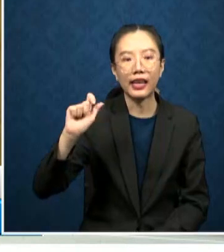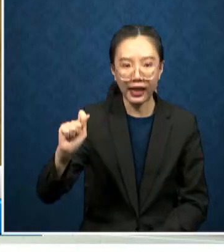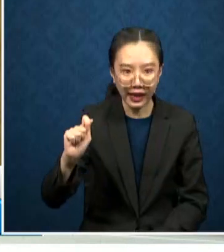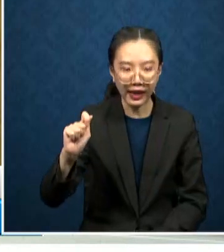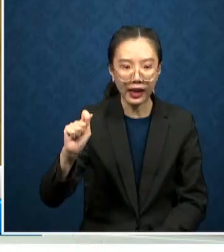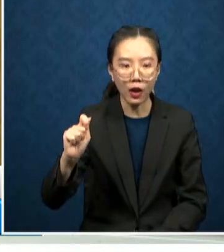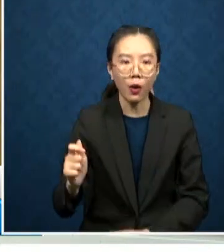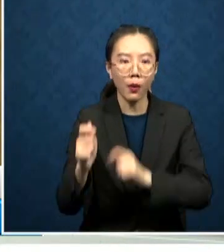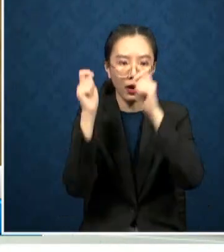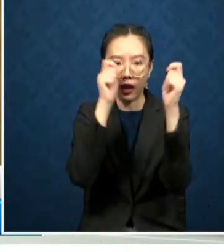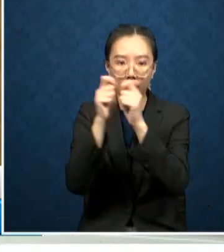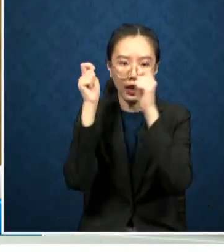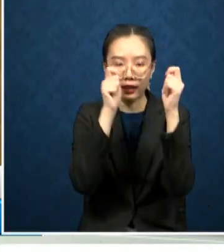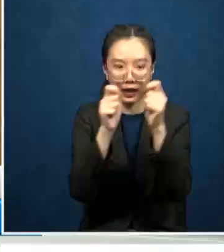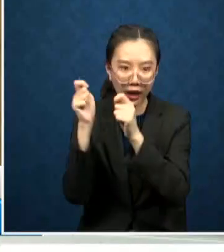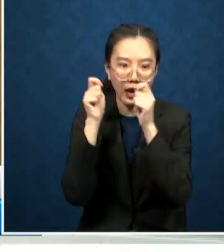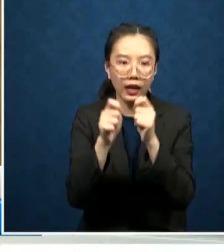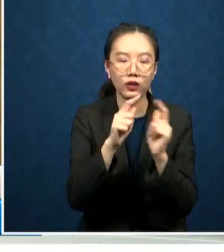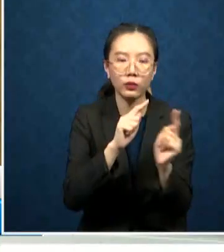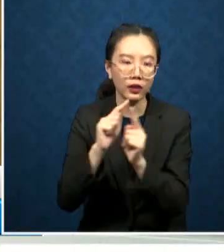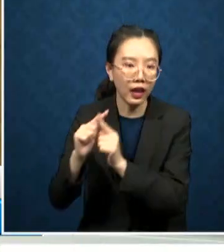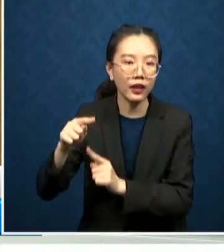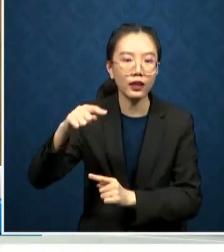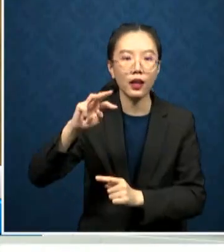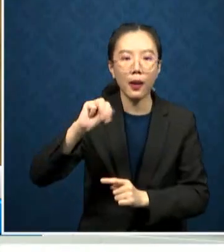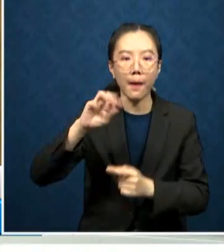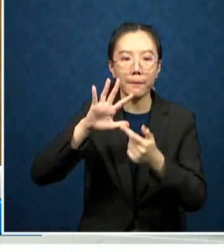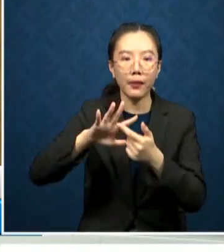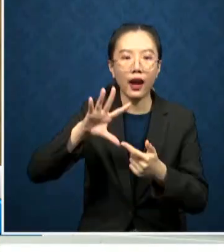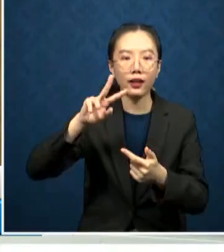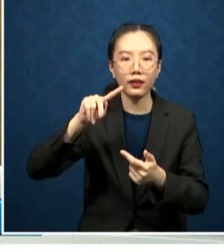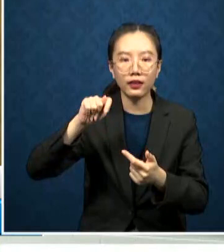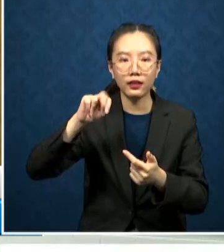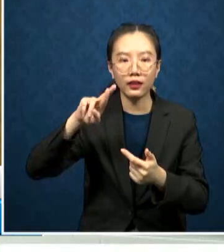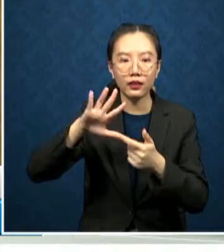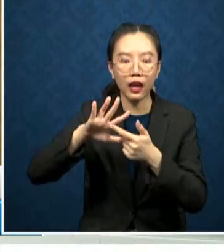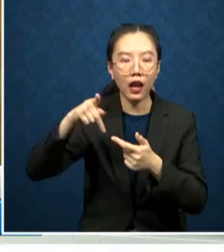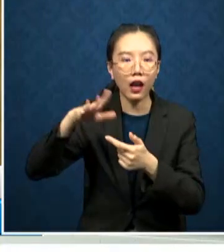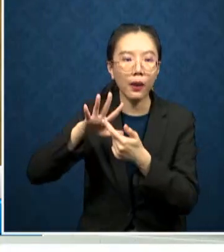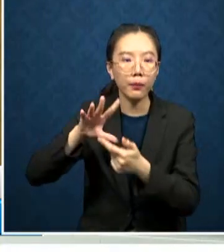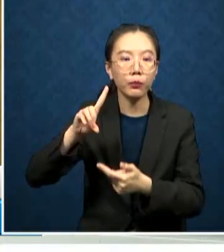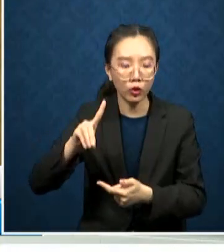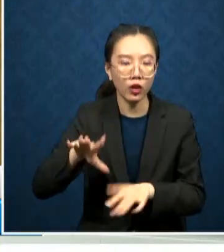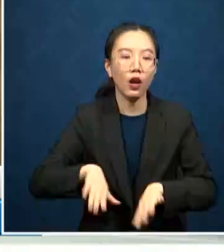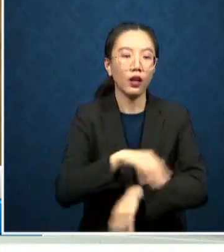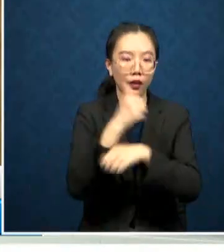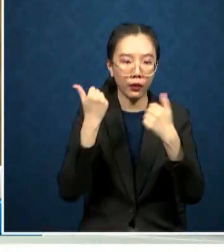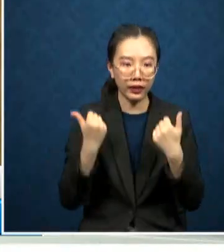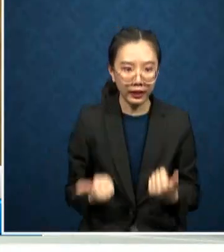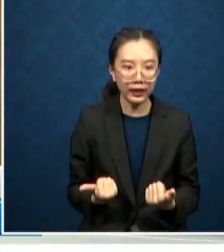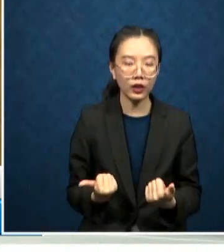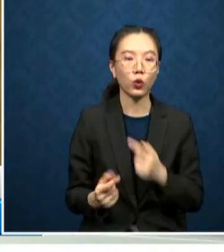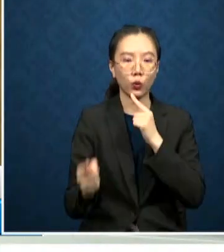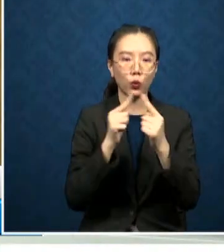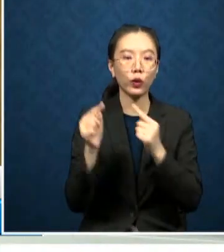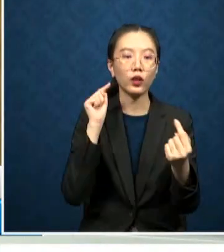มลพิษในอากาศเขตควบคุมมลพิษมากอตราพุทธการจัดการน้ำเสียชุมชนซึ่งในวันนี้เป็นเรื่องการจัดการขยะ